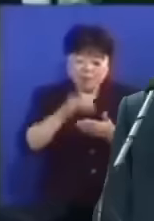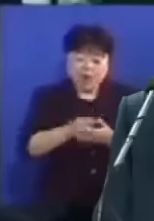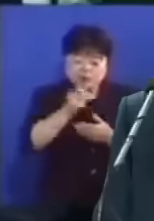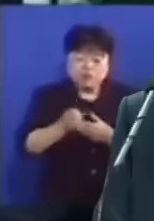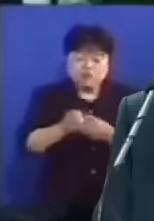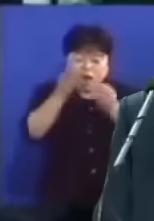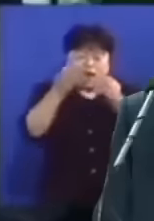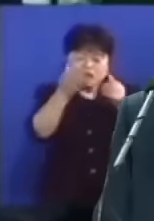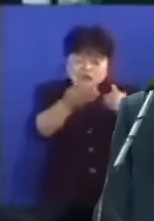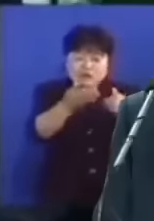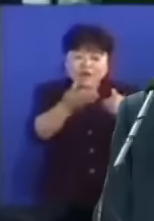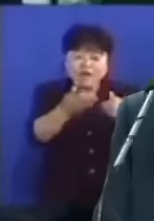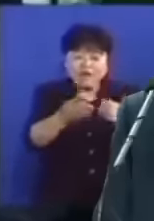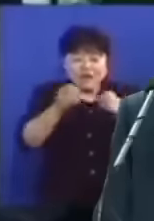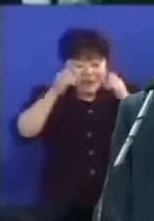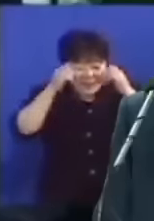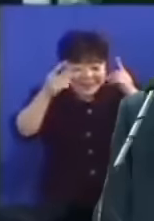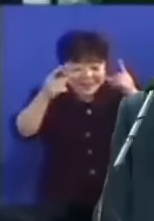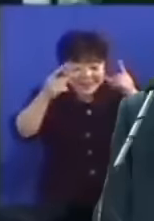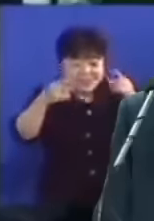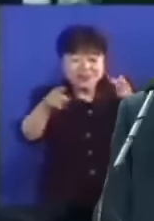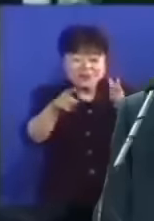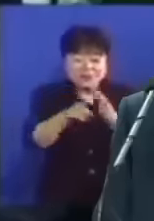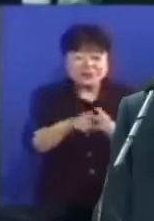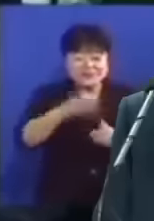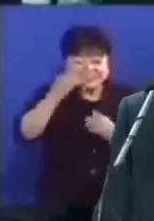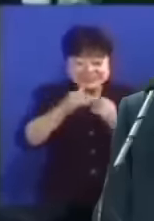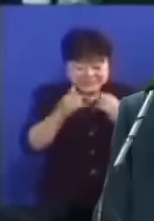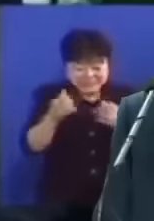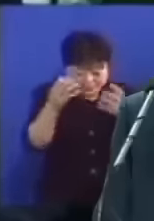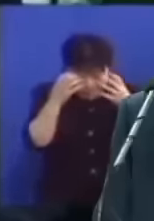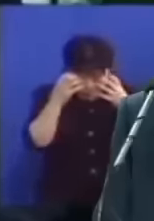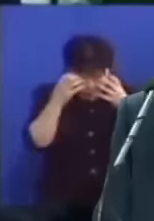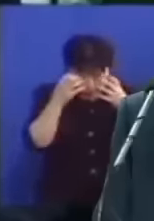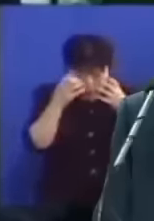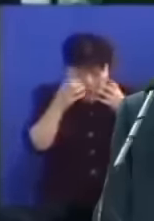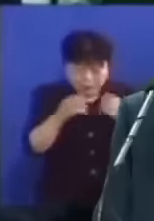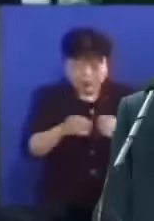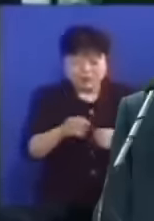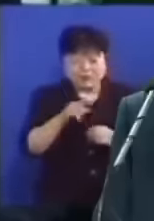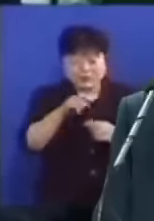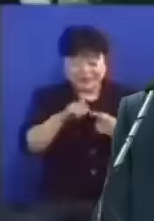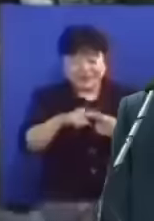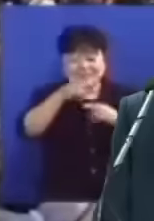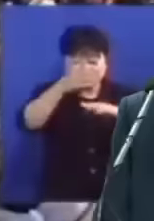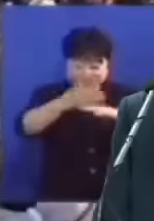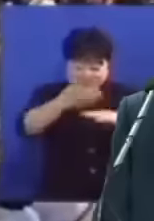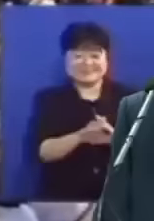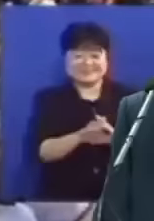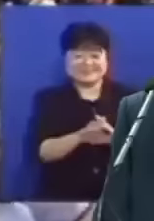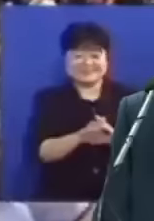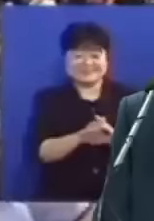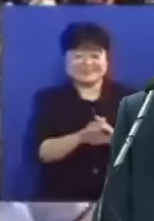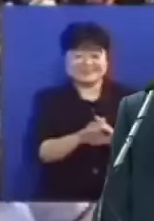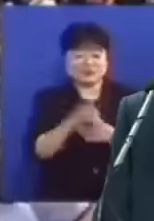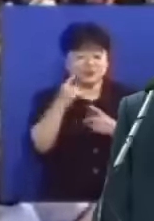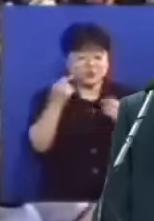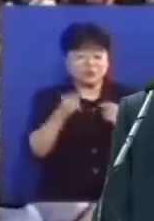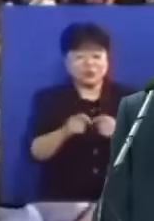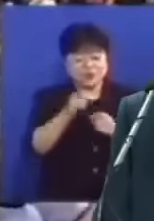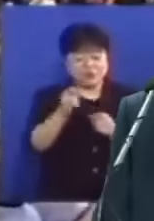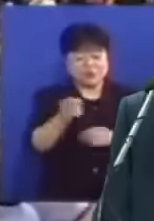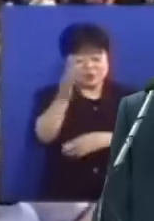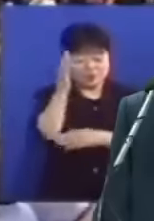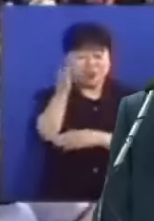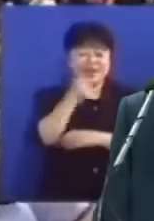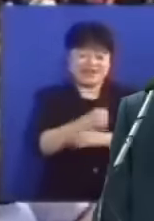나타내시는구나. 그것을 알게 된 이스라엘 백성의 고통에 대해서 감사해야 될 것인 것입니다. 저는 오랫동안